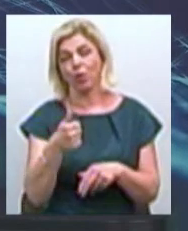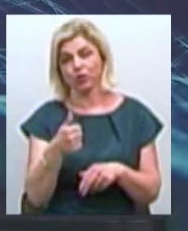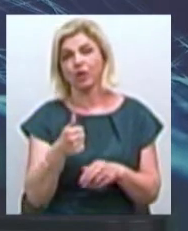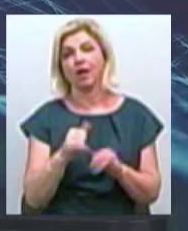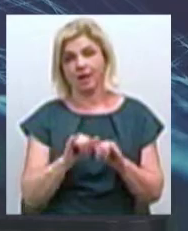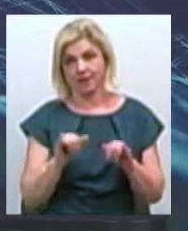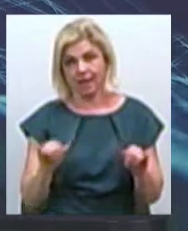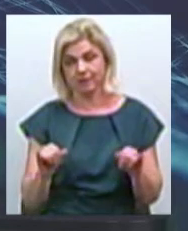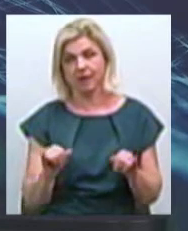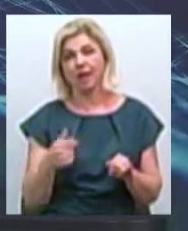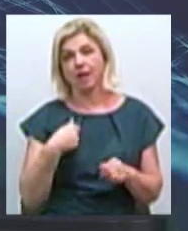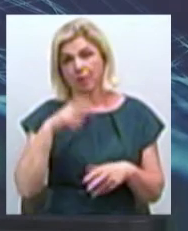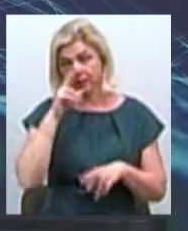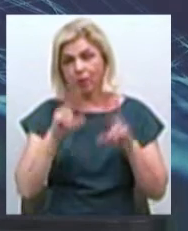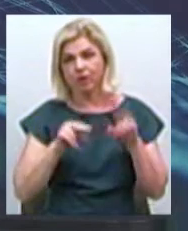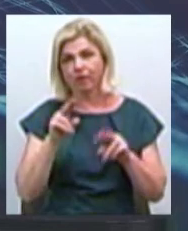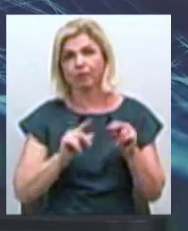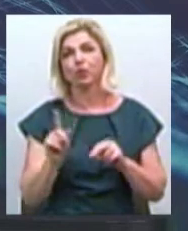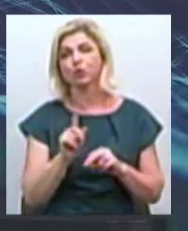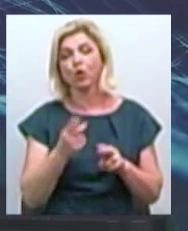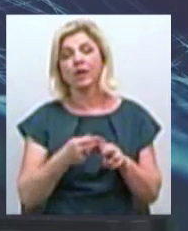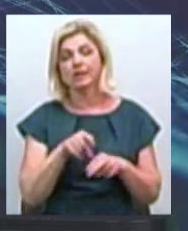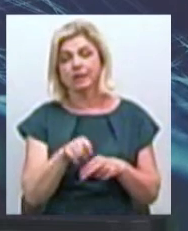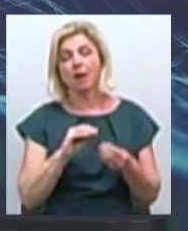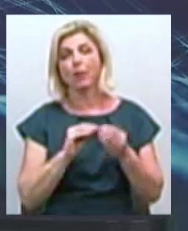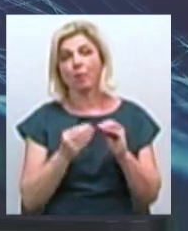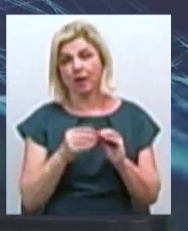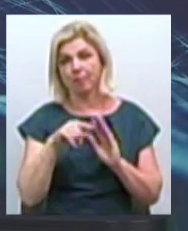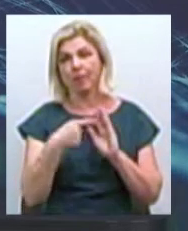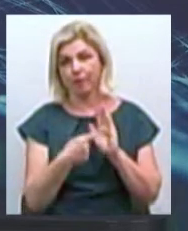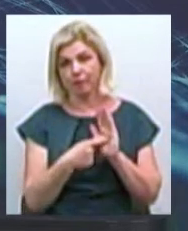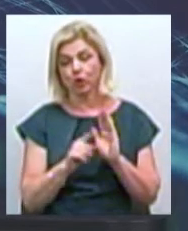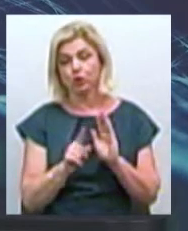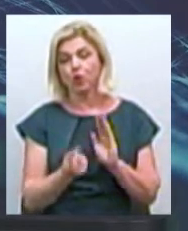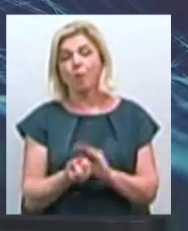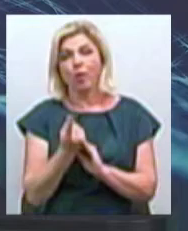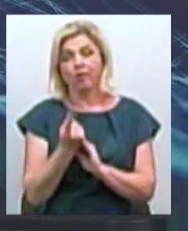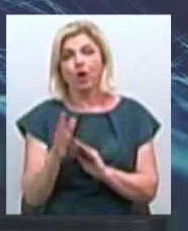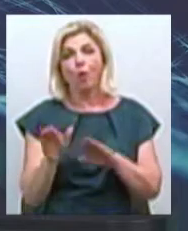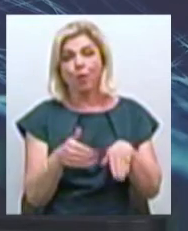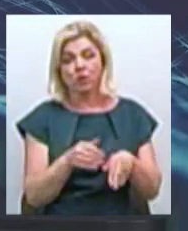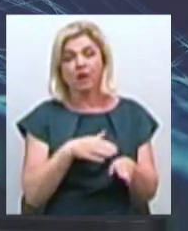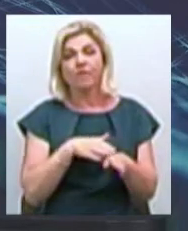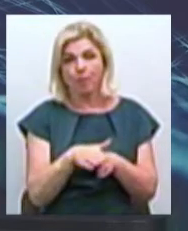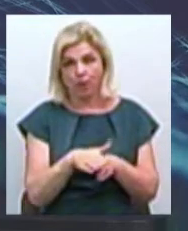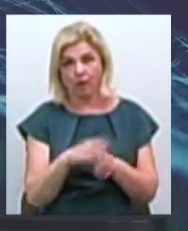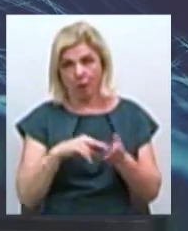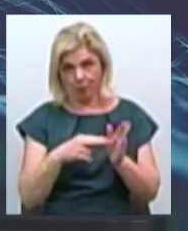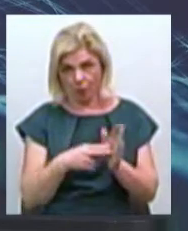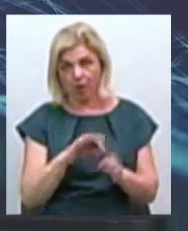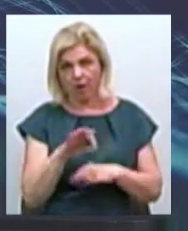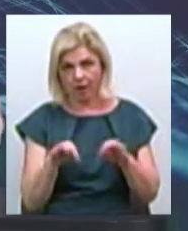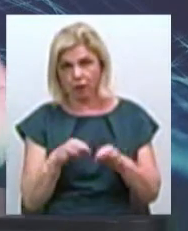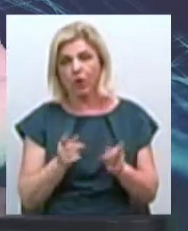І сподіваємося, ці проблемні питання, які наразі виникли вже після реалізації проєктів, да, ну, дійсно